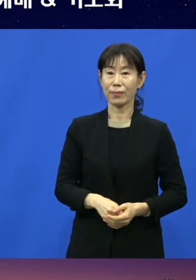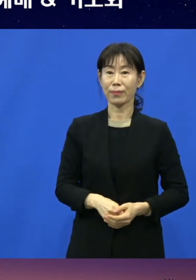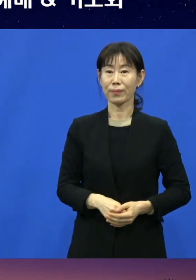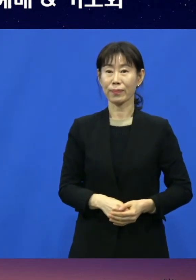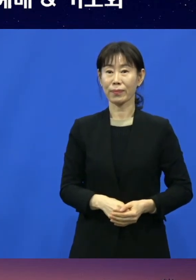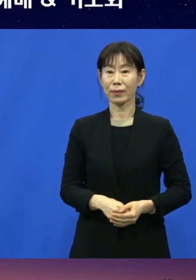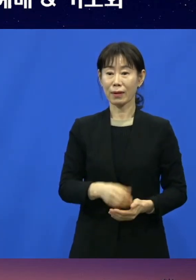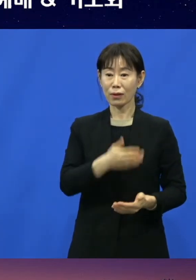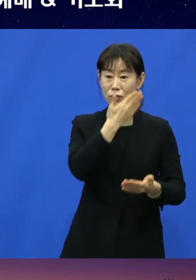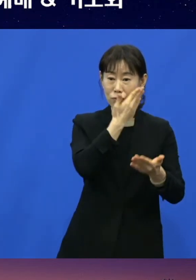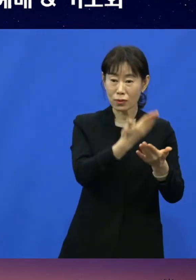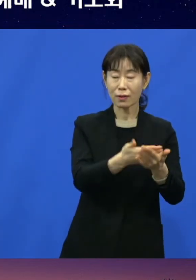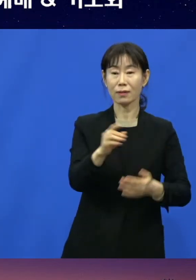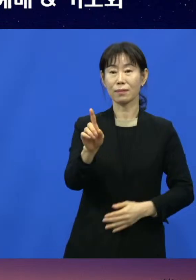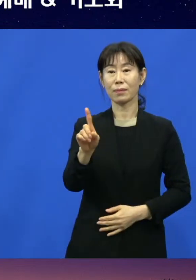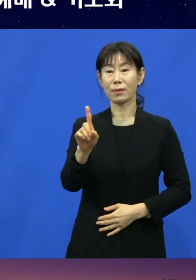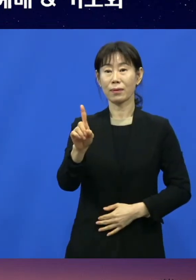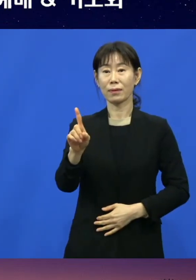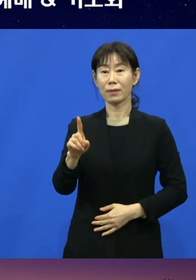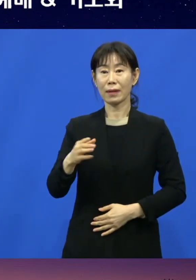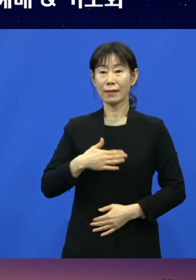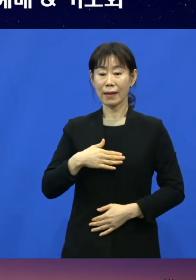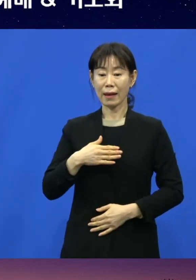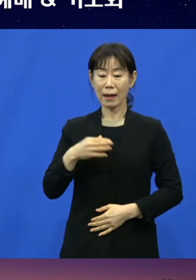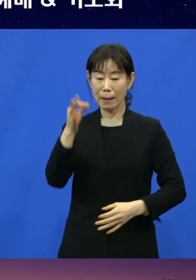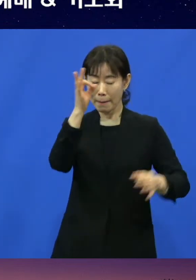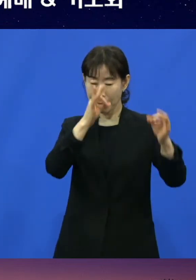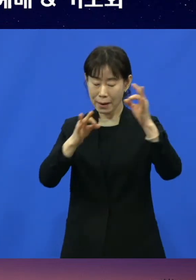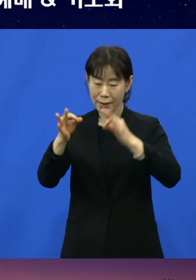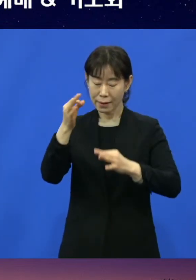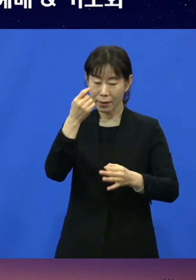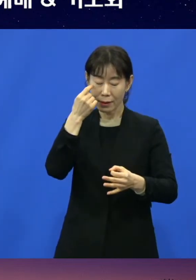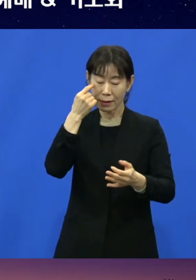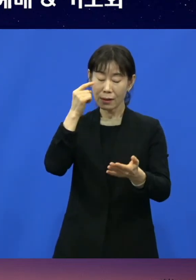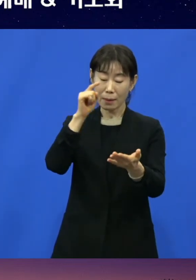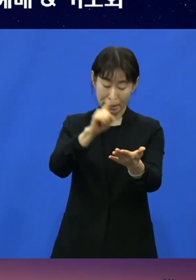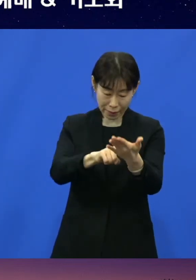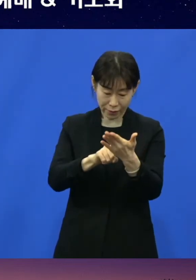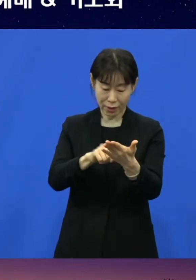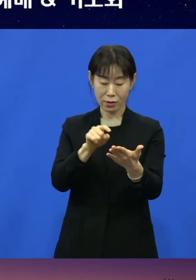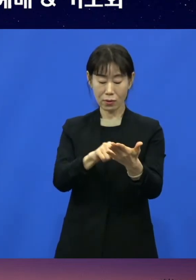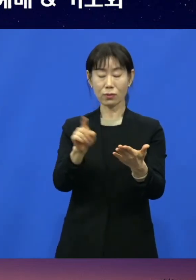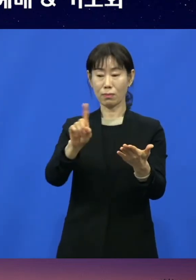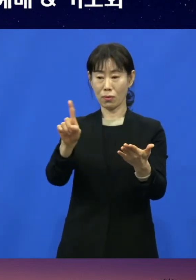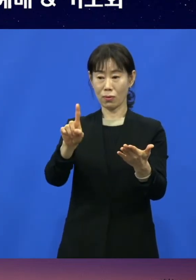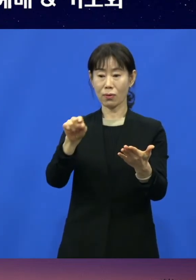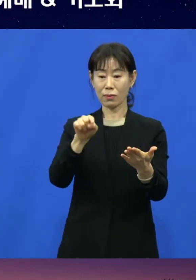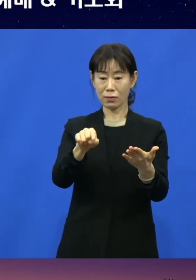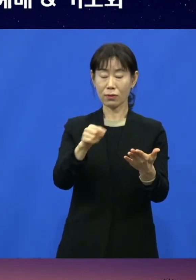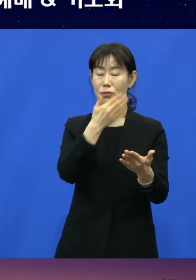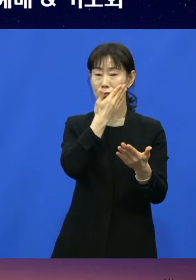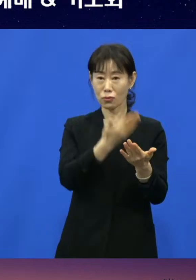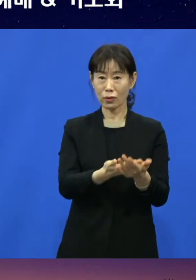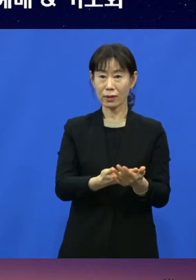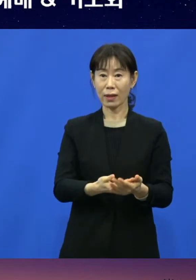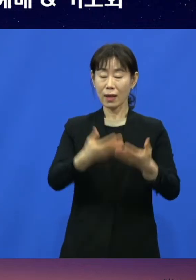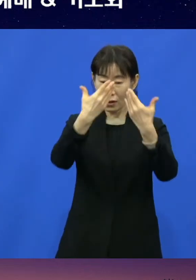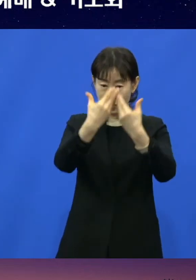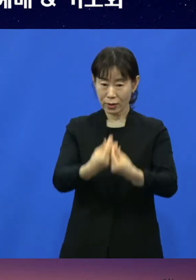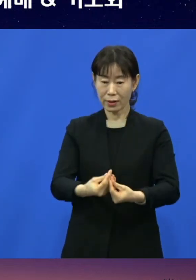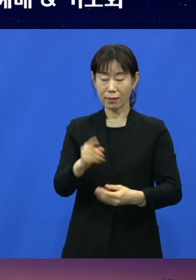중요한 것은 뭐냐면 내가 뭘 발견했느냐의 문제입니다. 오늘 이 본문의 비유는 잘 알려져 있는데